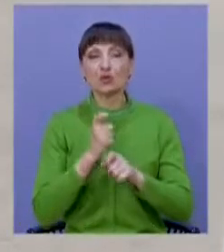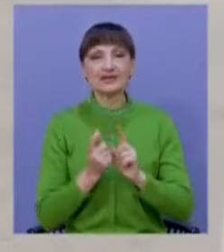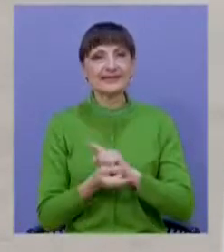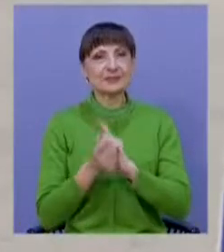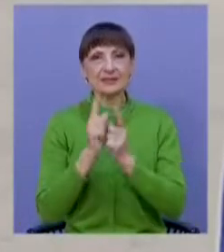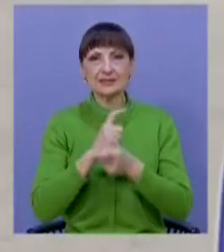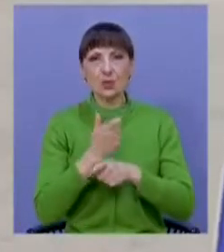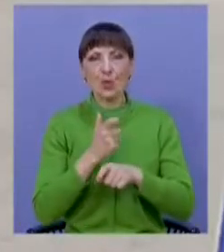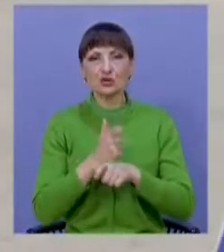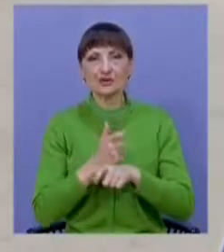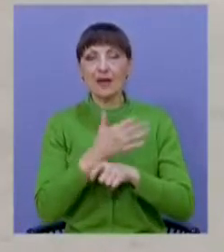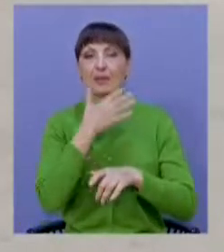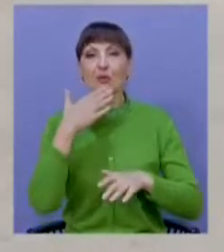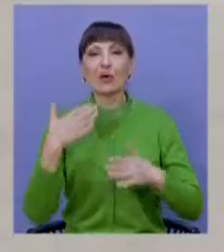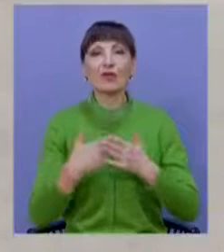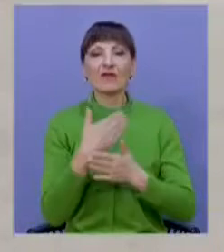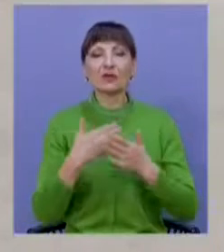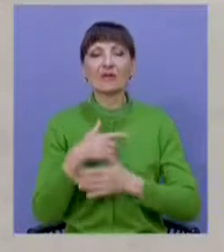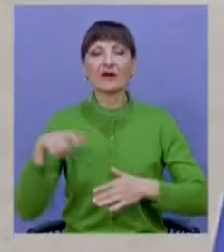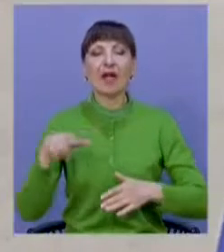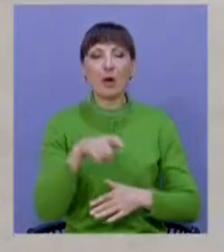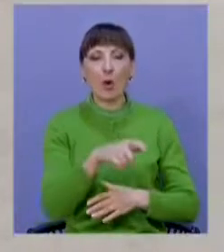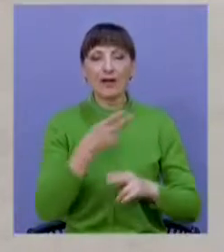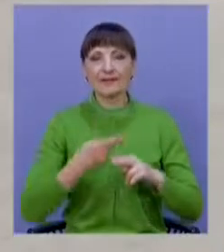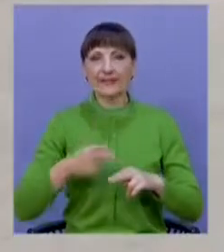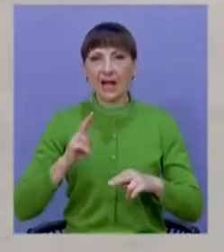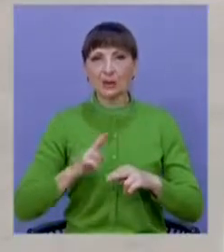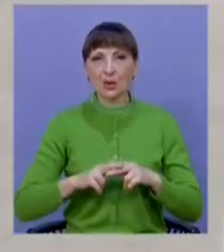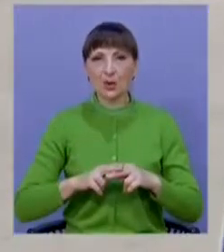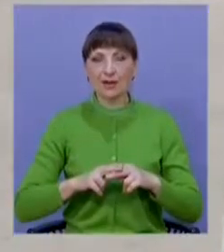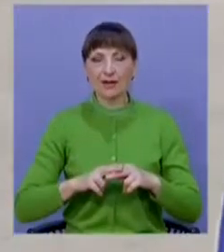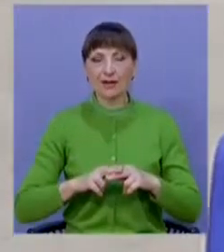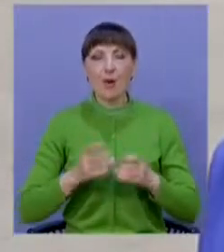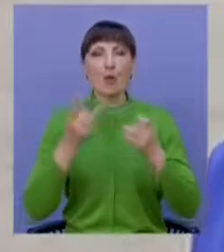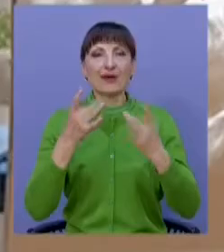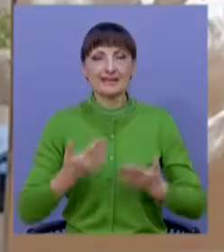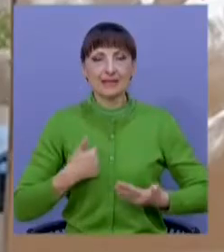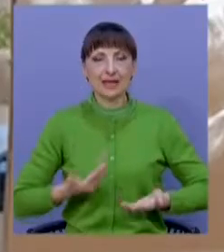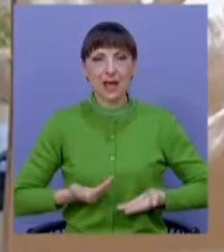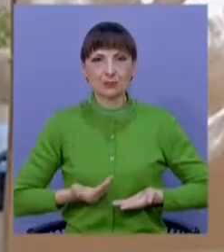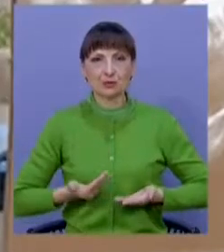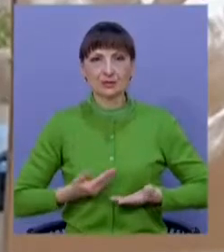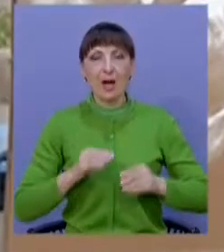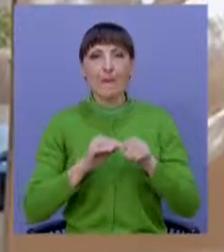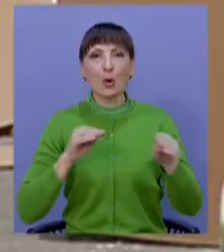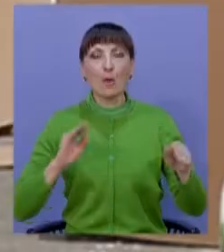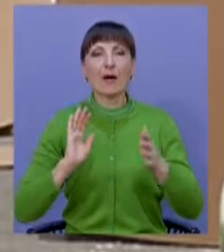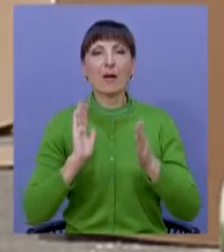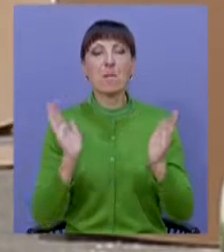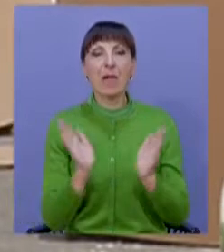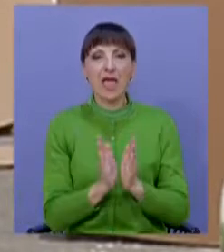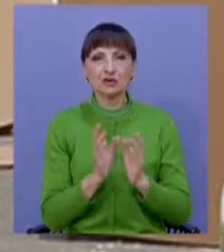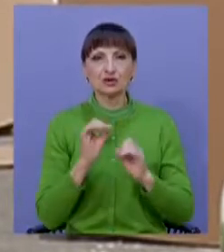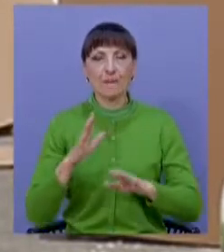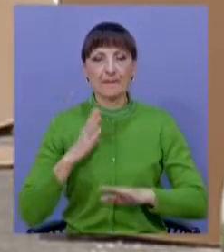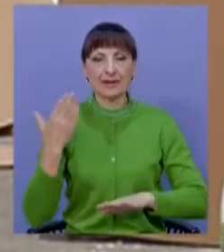изменился, очень много новых дорог, которые упрощили нам жизнь, пробок меньше стало, чем было.